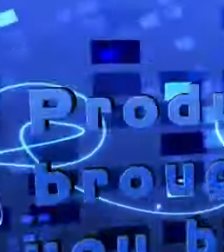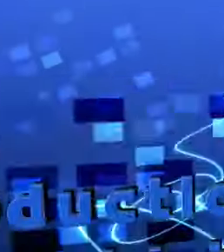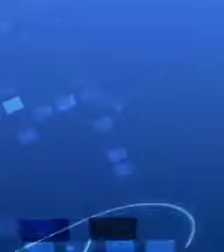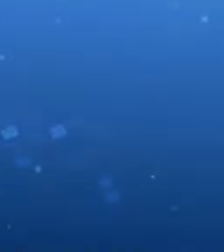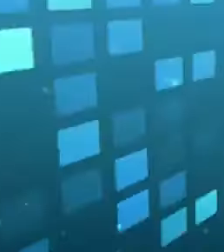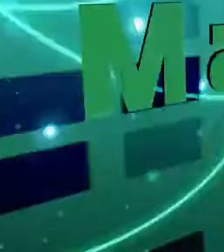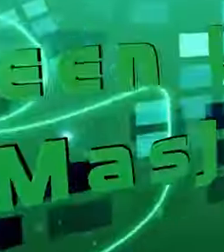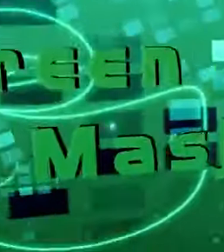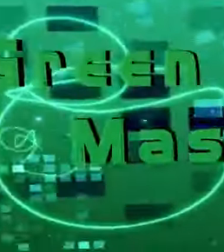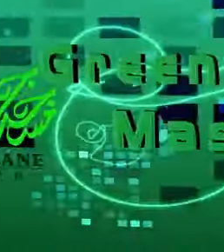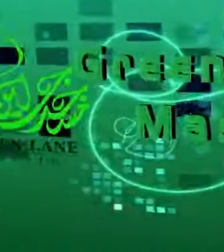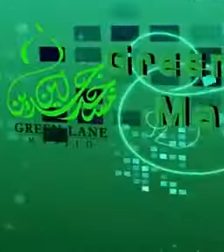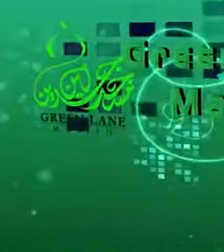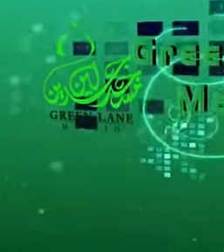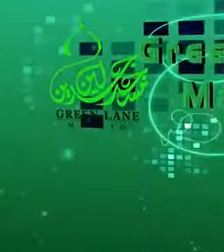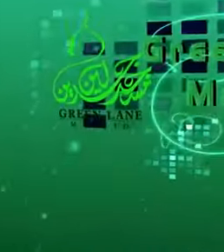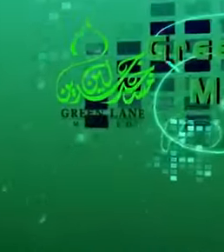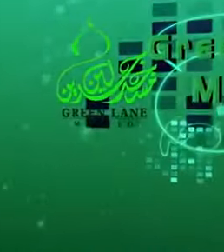غرباء